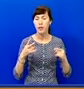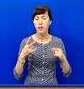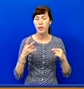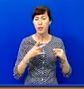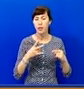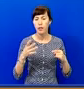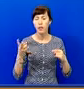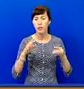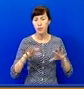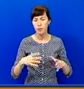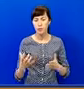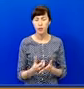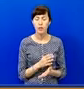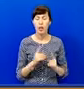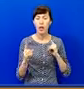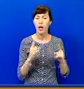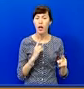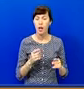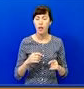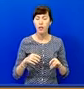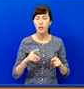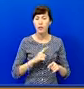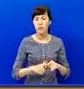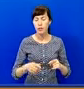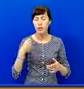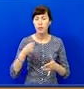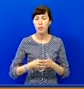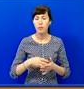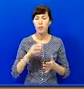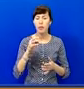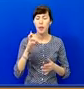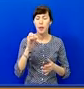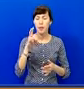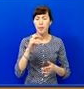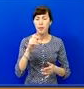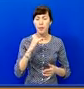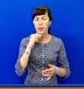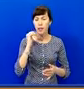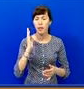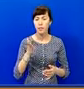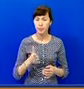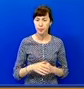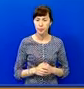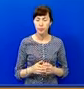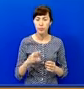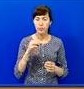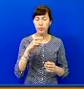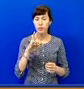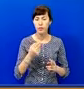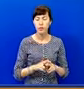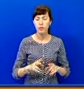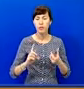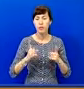айналыссын. Алқалық жиында әпсәтте шарықтап кеткен жанар жағармай құны да назардан тыс қалмады. Мұнайшылар мұндай